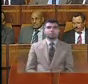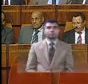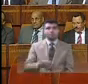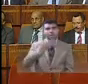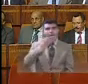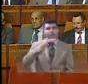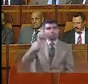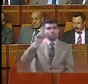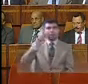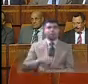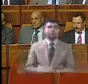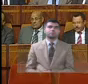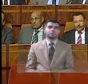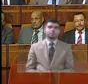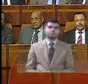الحمد لله،